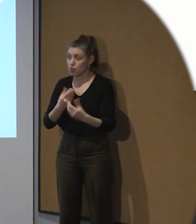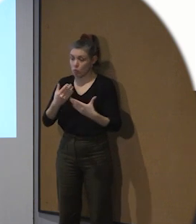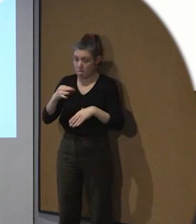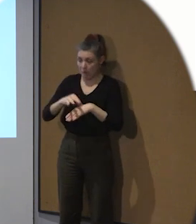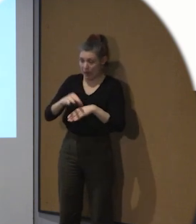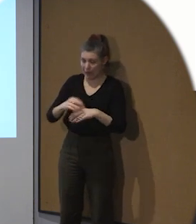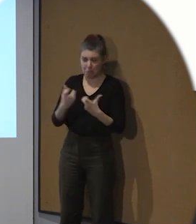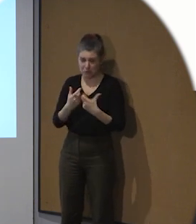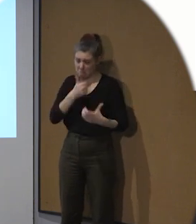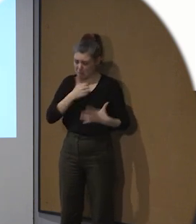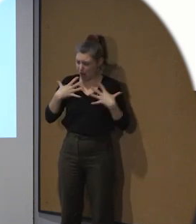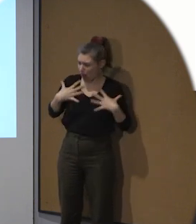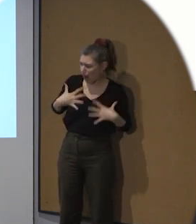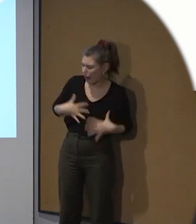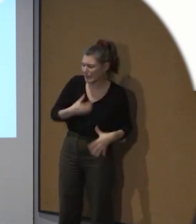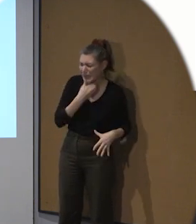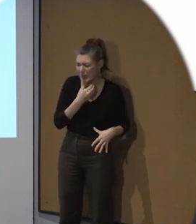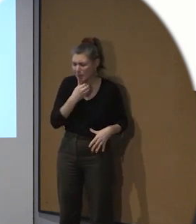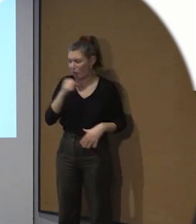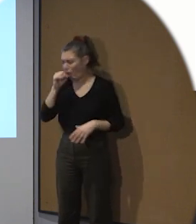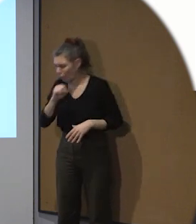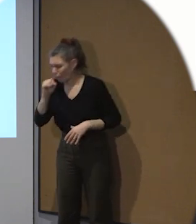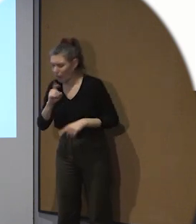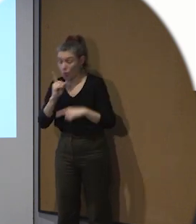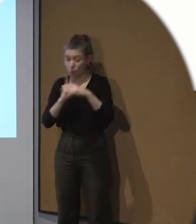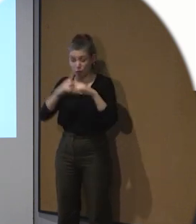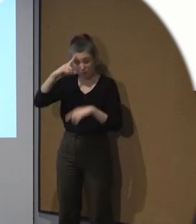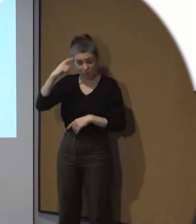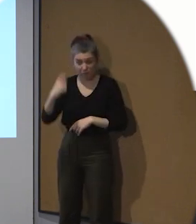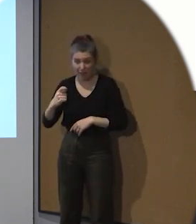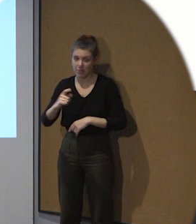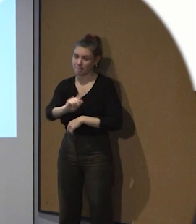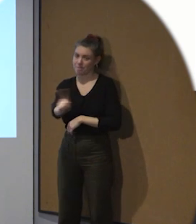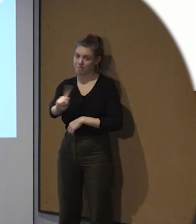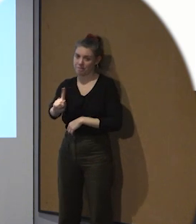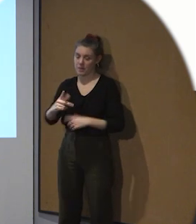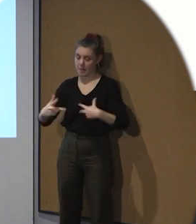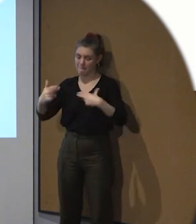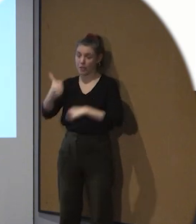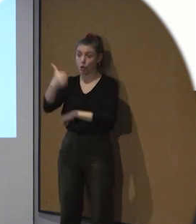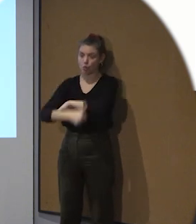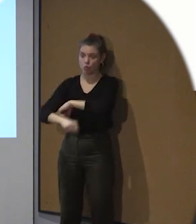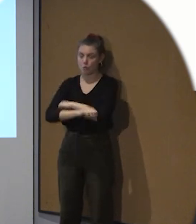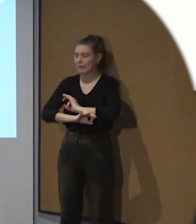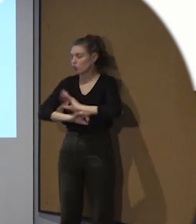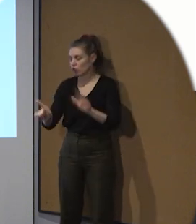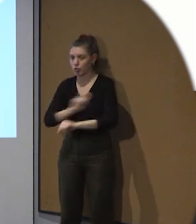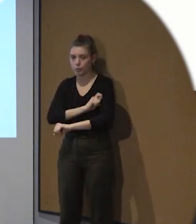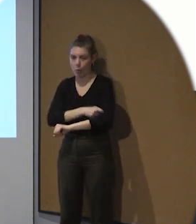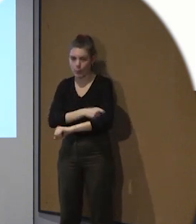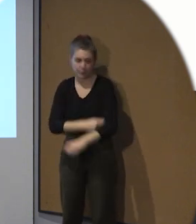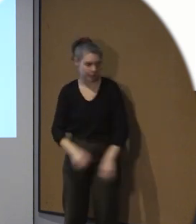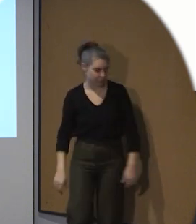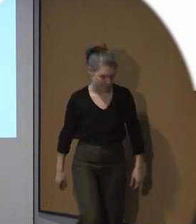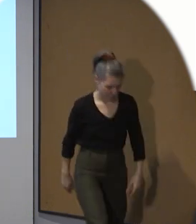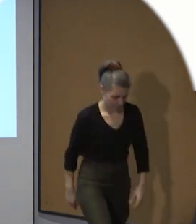des courbatures. Courbatures plus fièvre, pas de sport pendant 1 semaine. Le tabac et